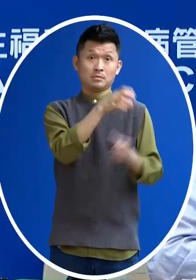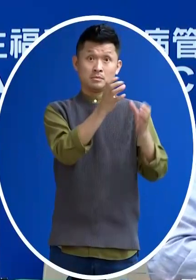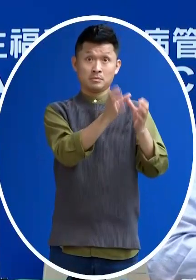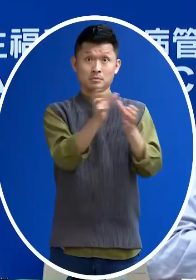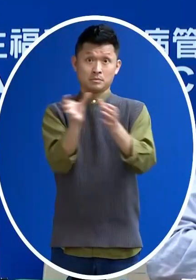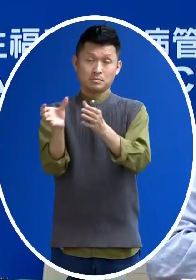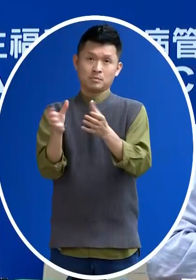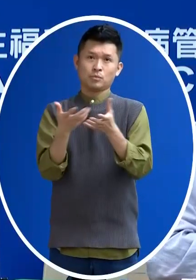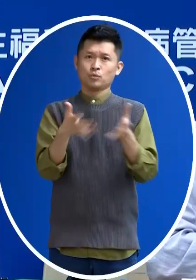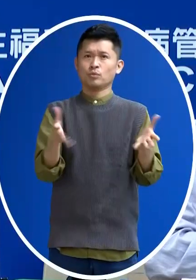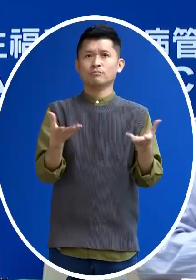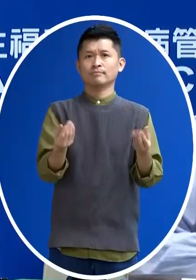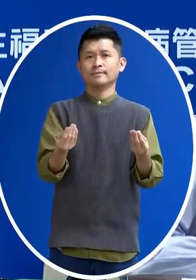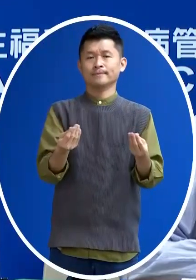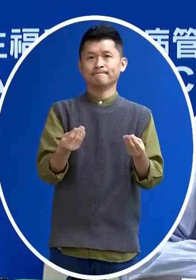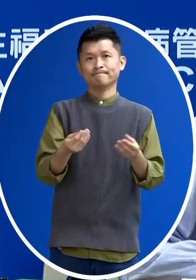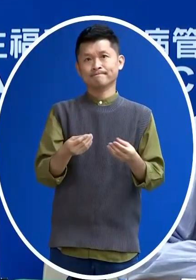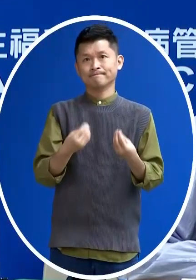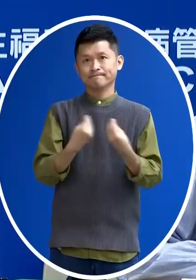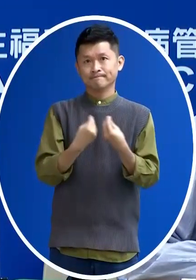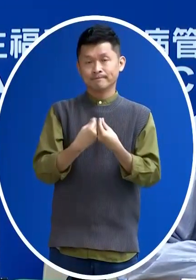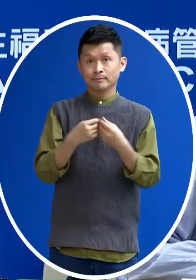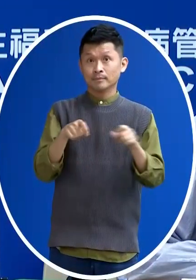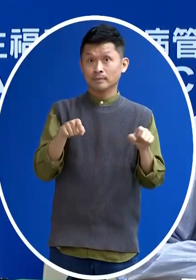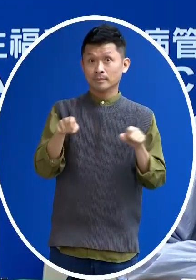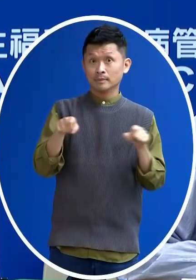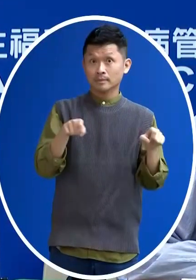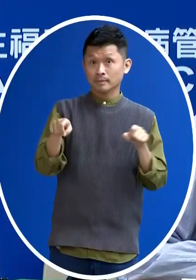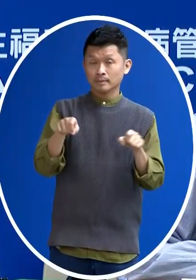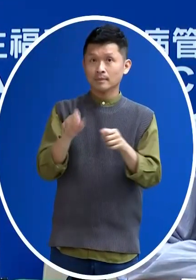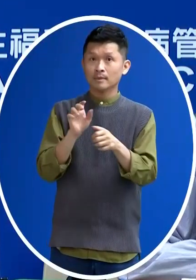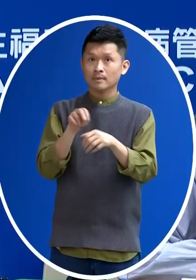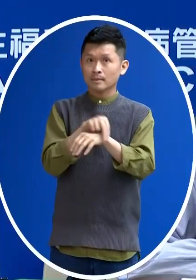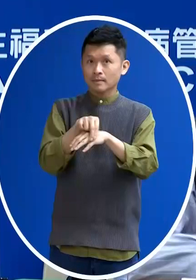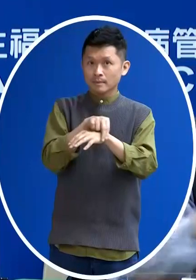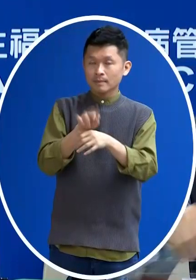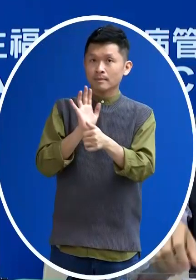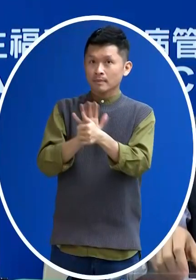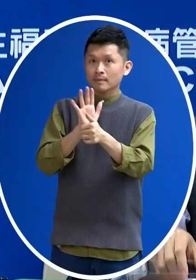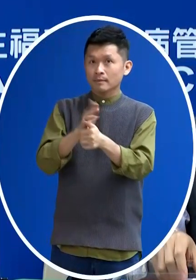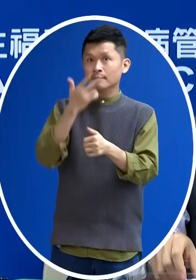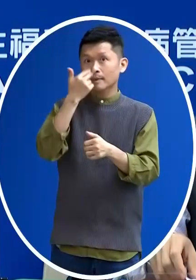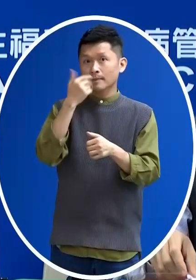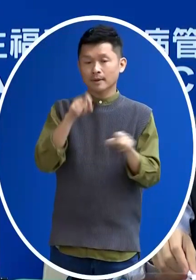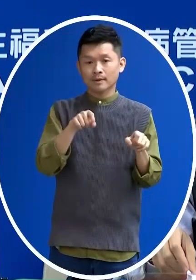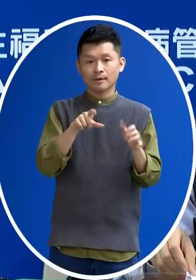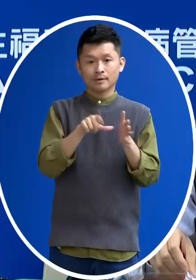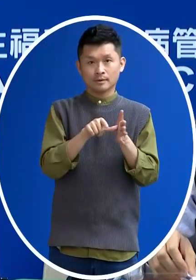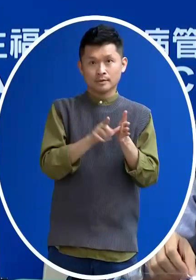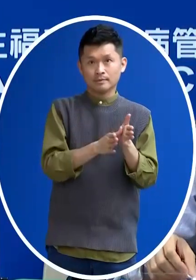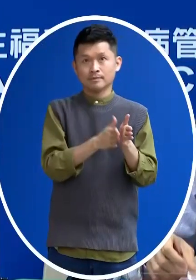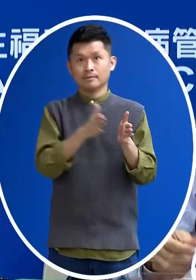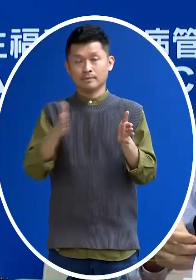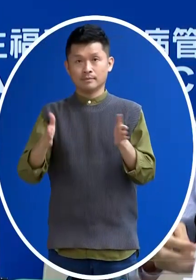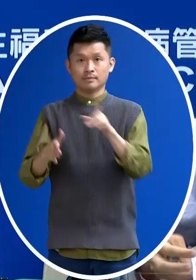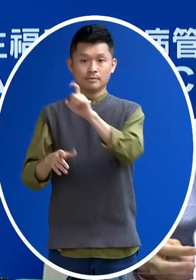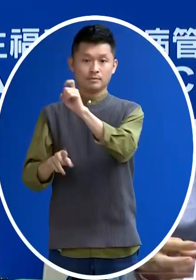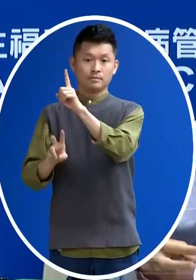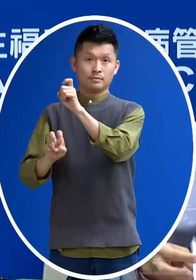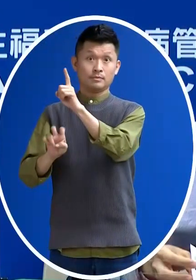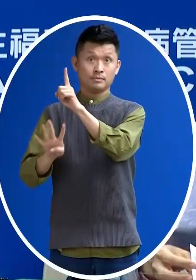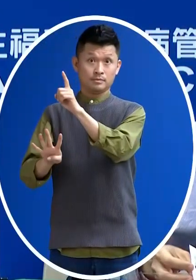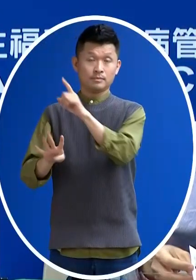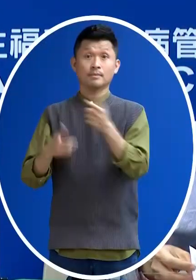为了方便大家预约哈，所以我们把施打的日期哦再延长到24号，哦，到24号。所以本